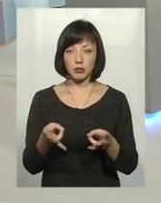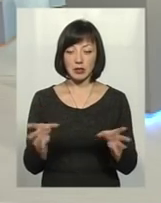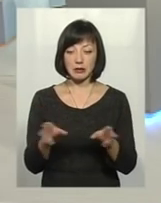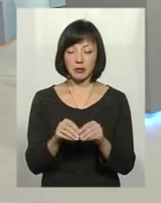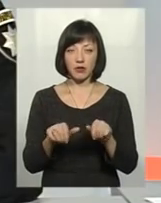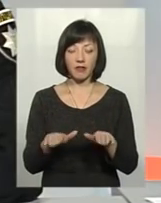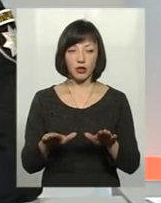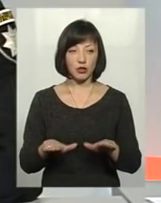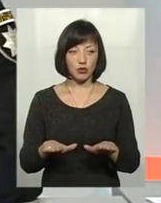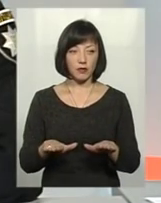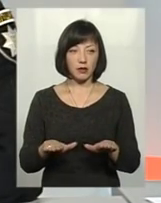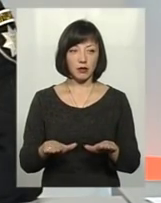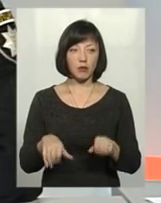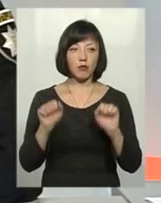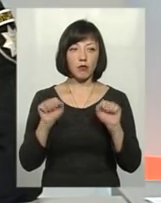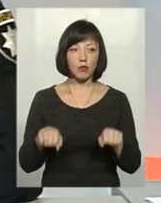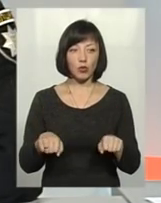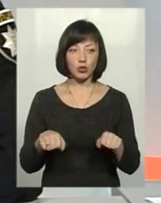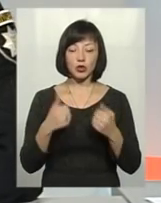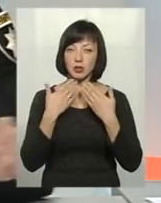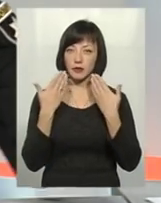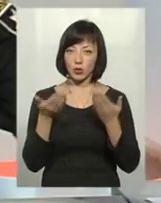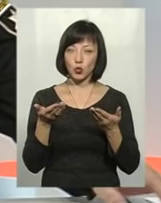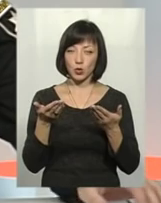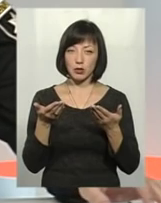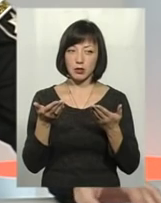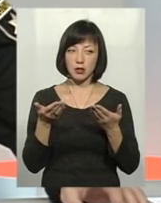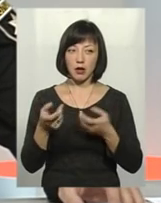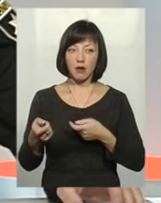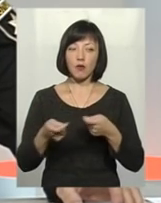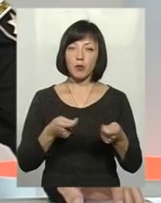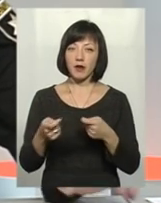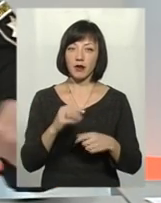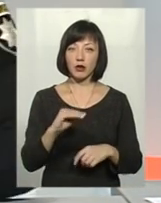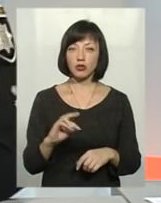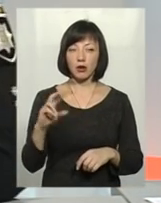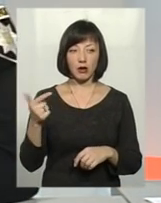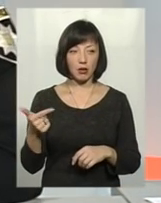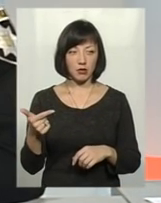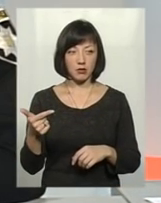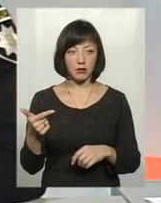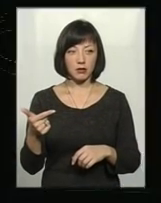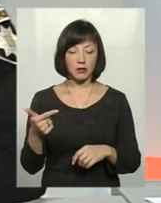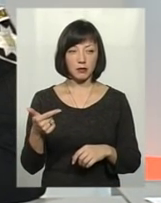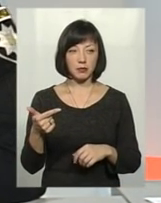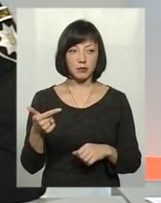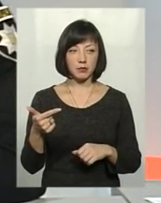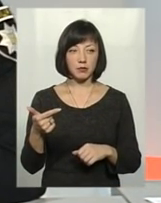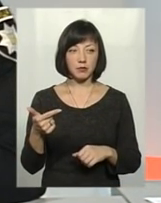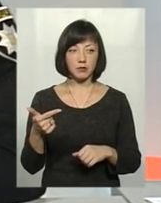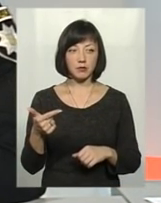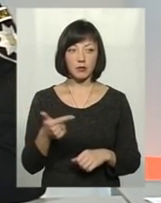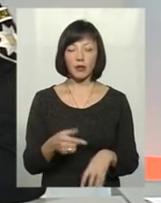спільно вирішувати, може звернутися в управління житлово-комунального господарства той